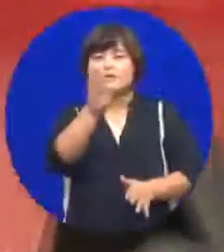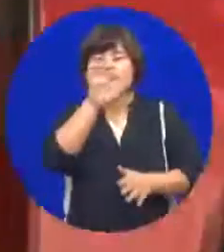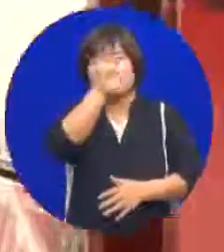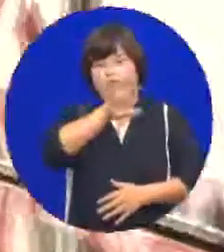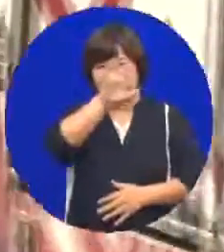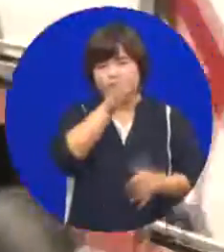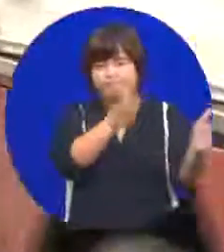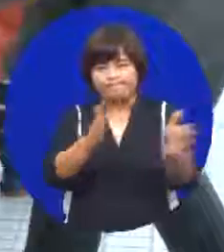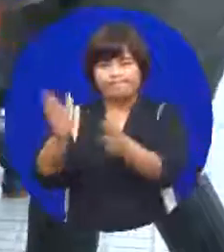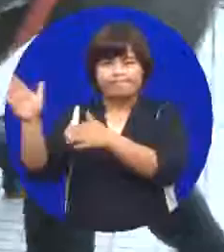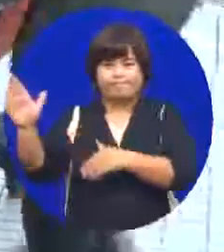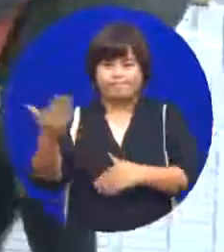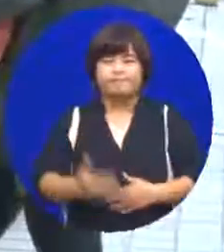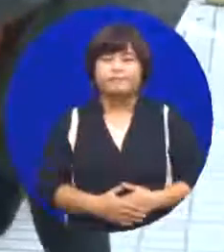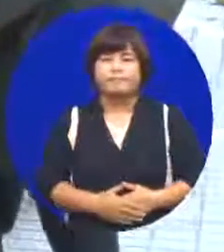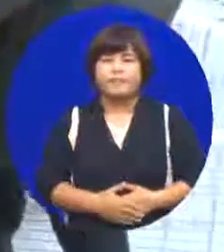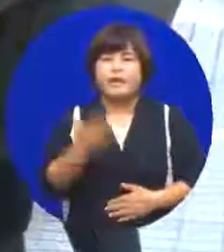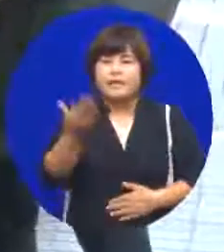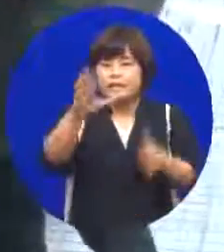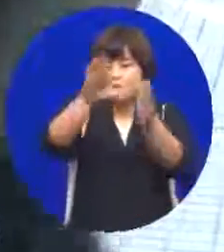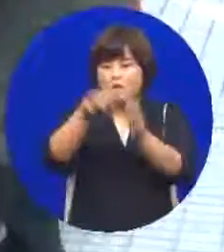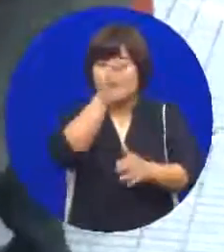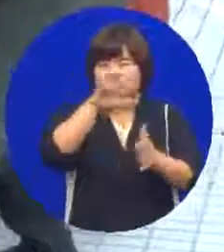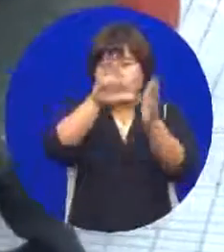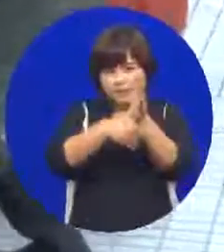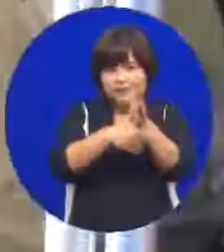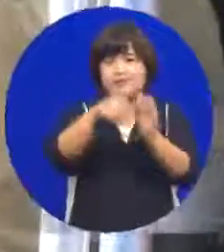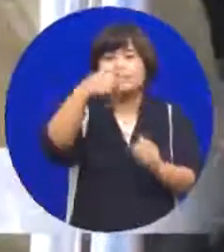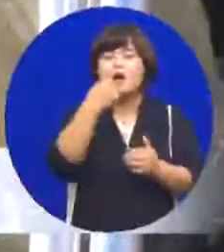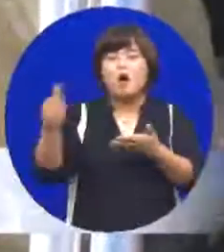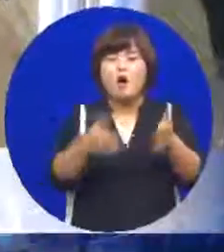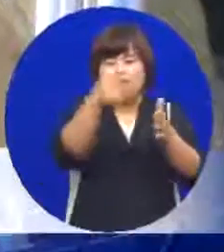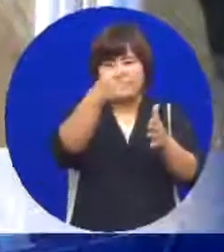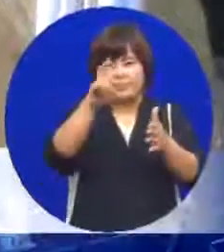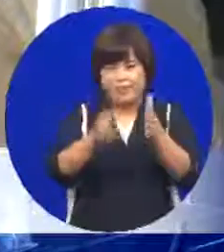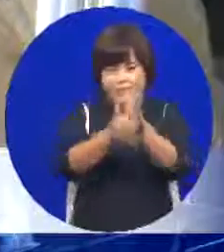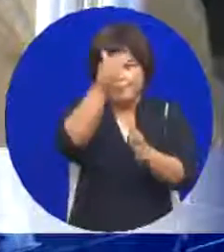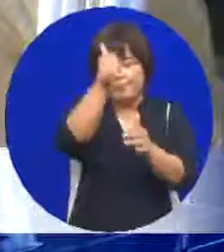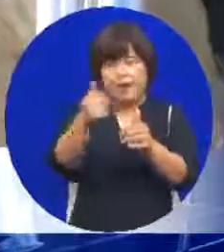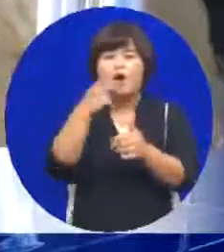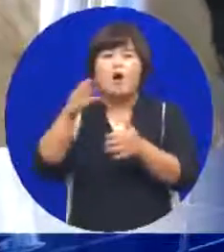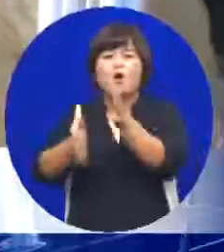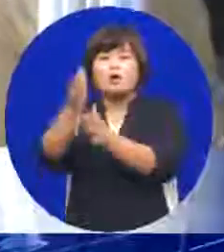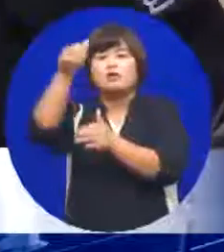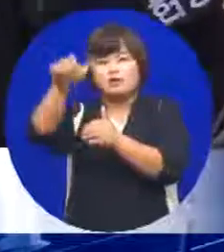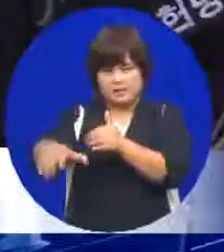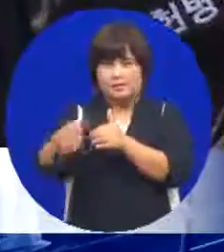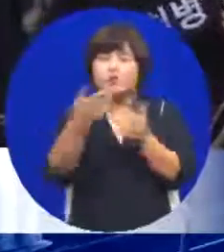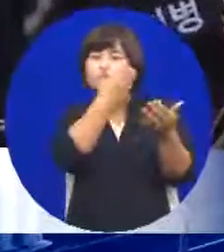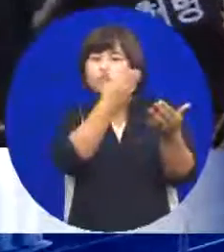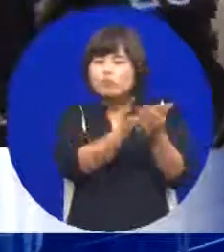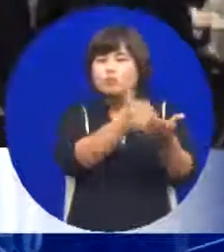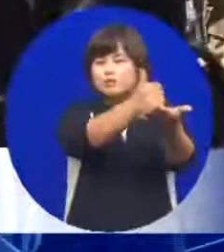위한 실제 훈련을 진행했습니다. 이날 훈련은 남경필 도지사와 정찬민 시장, 지역 국회의원과 시도의원을